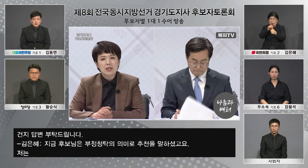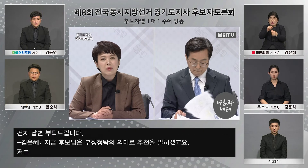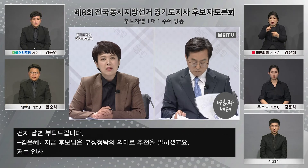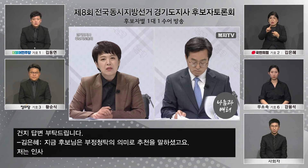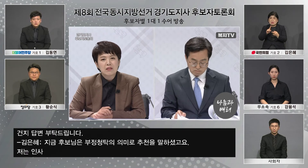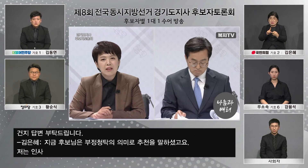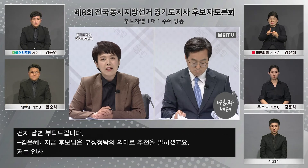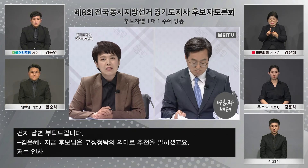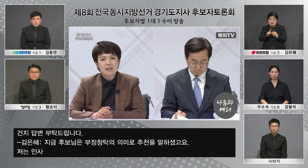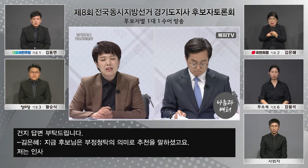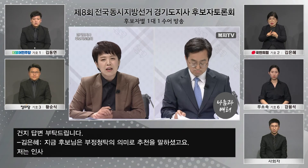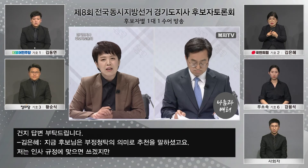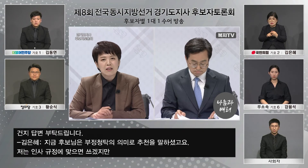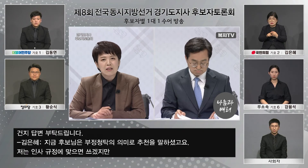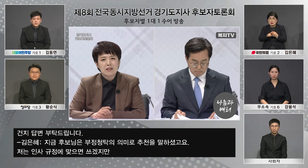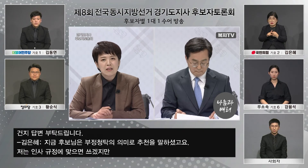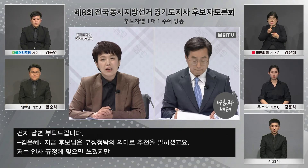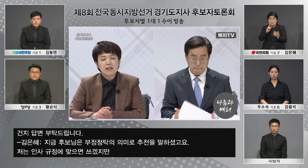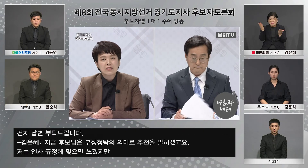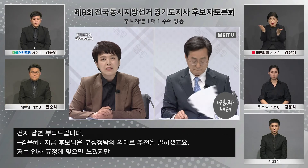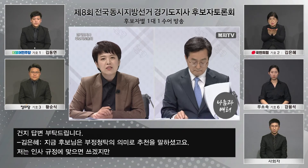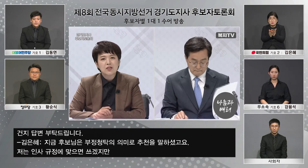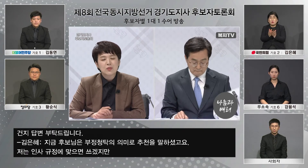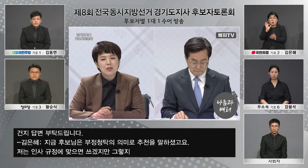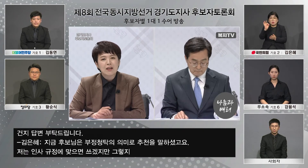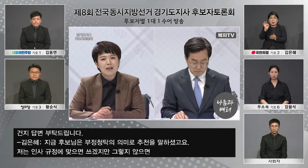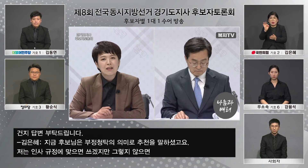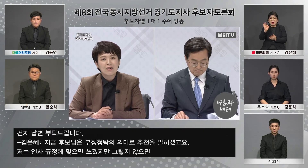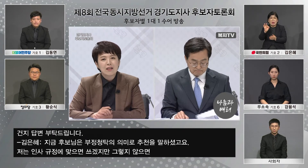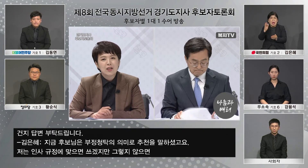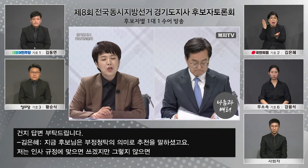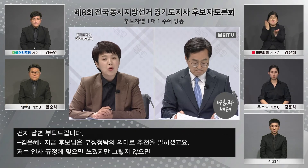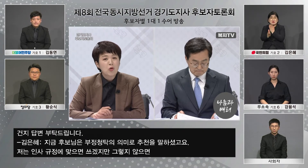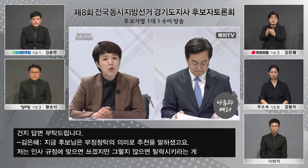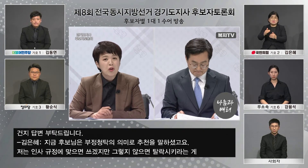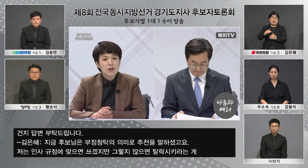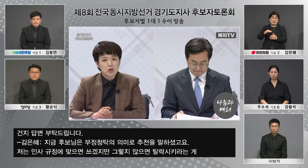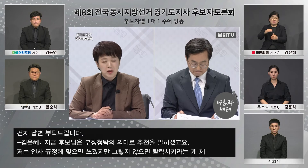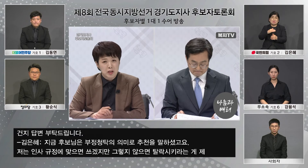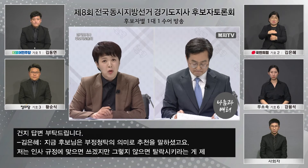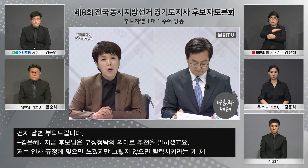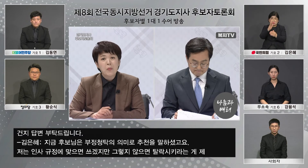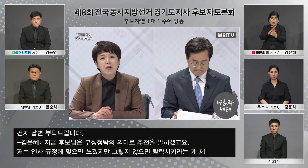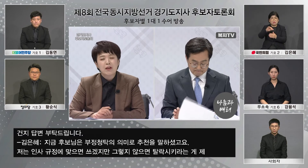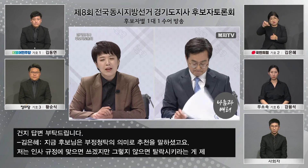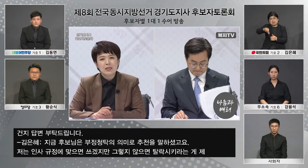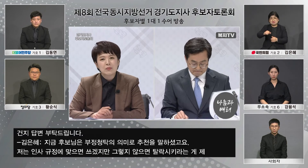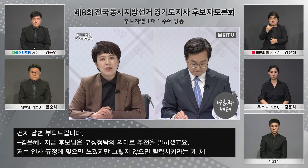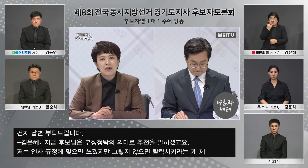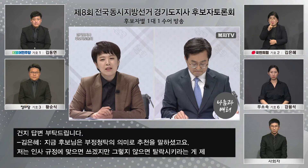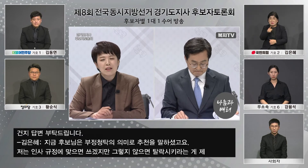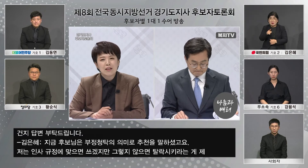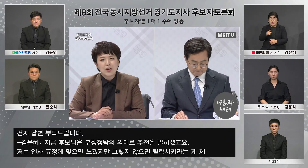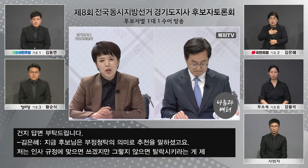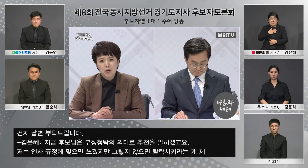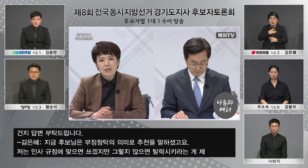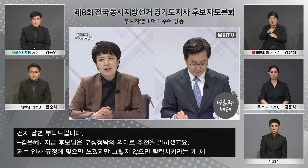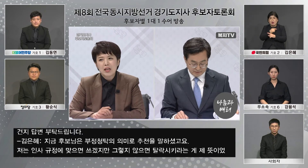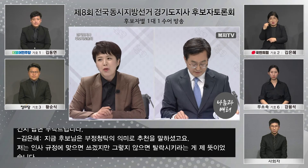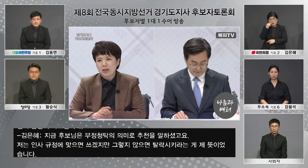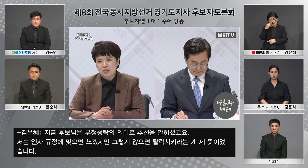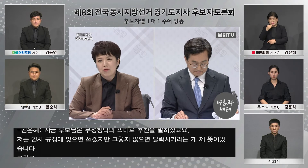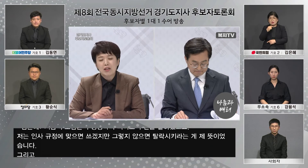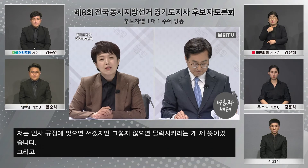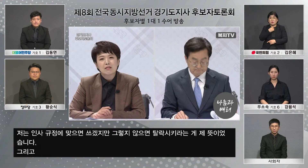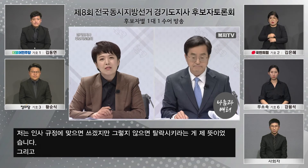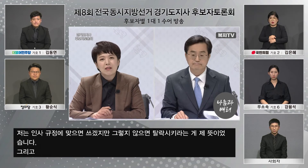그렇지 않으면 탈락시키라라는 게 제 뜻이었습니다. 그리고 저한테 더 엄격하겠습니다. 그리고